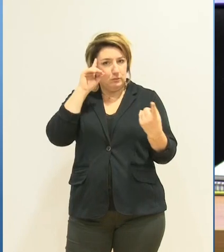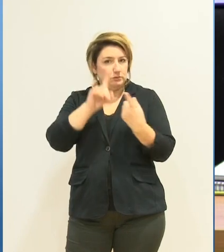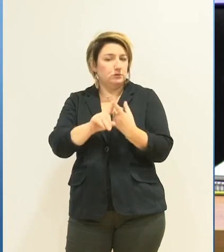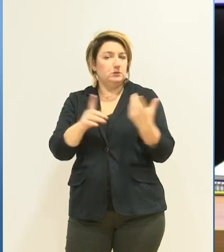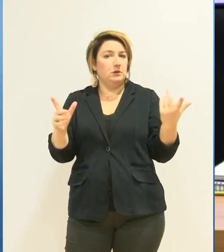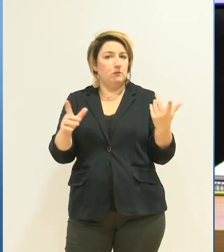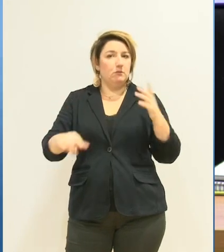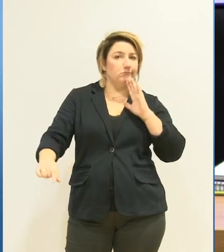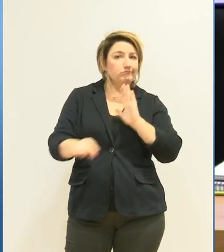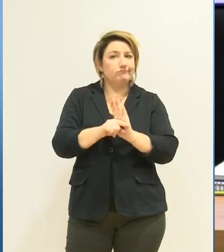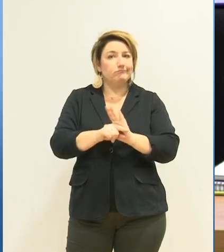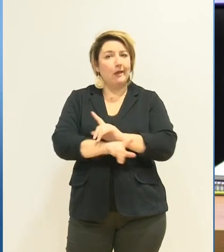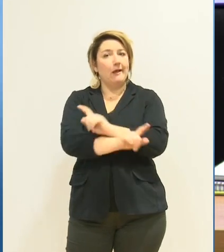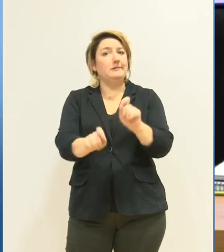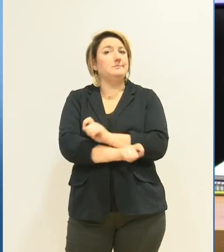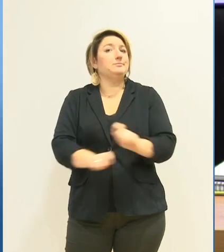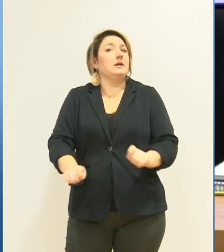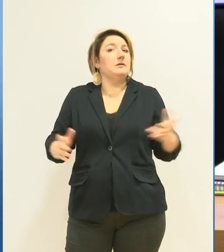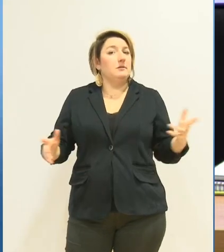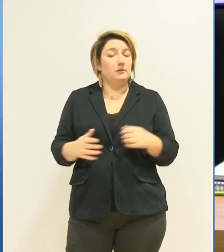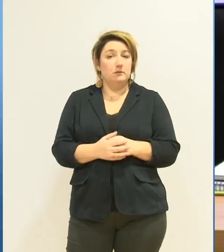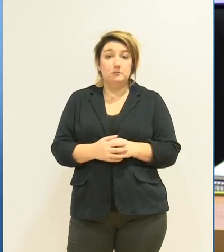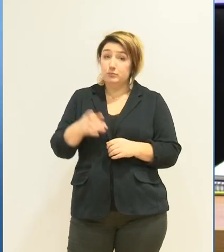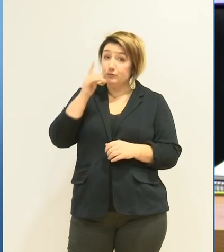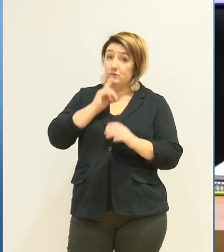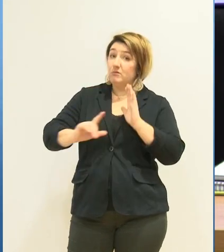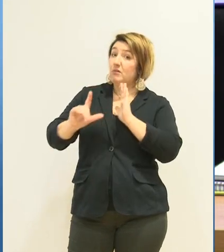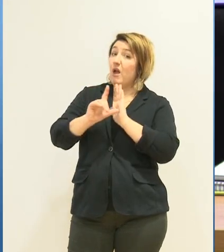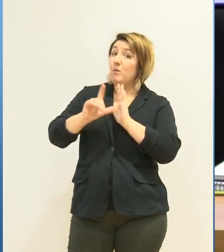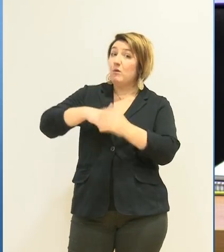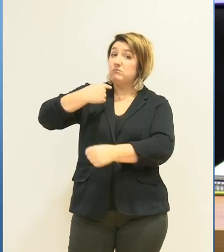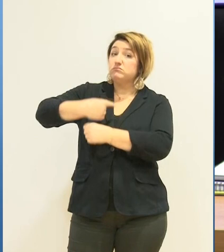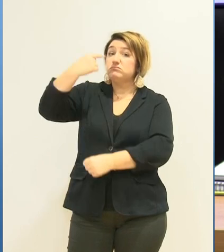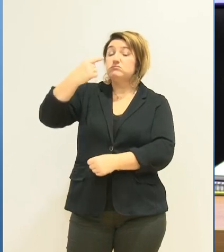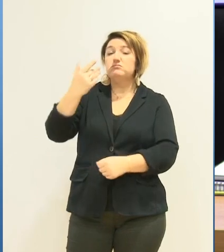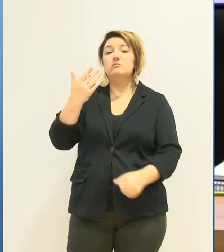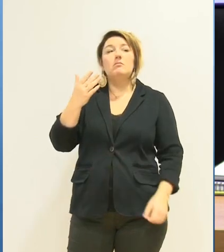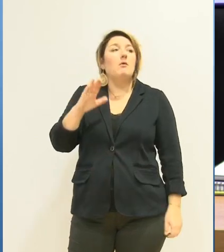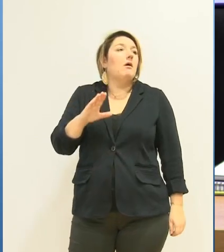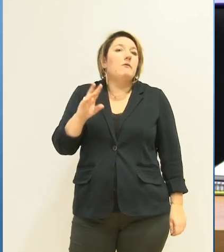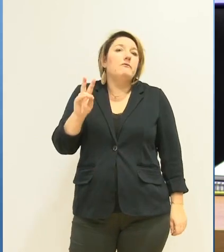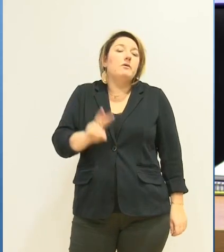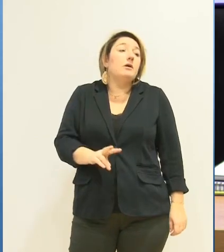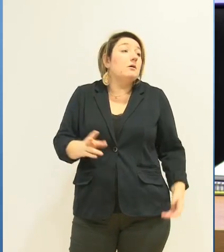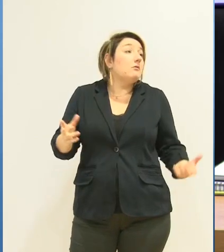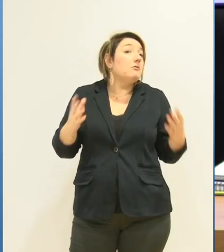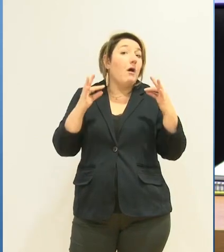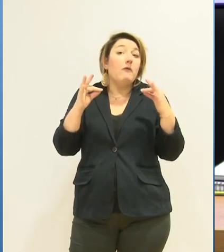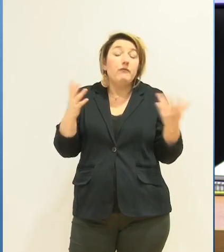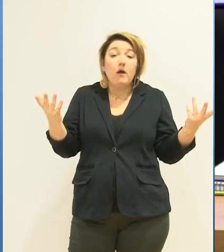ce qui est chaud plan légal une obligation mais ce qui est en réalité sur mon plan